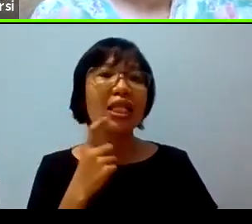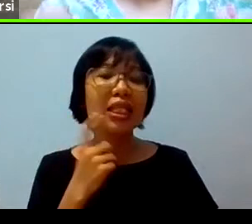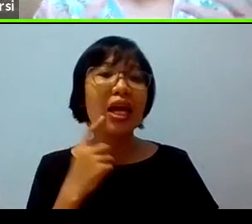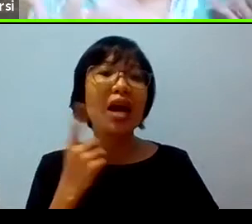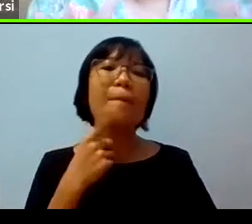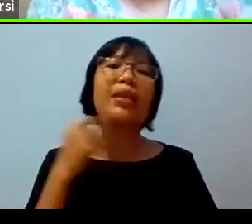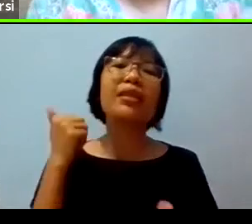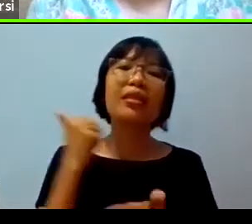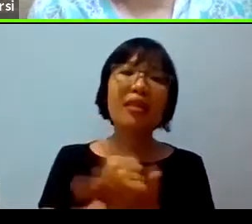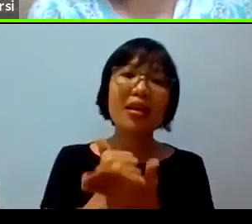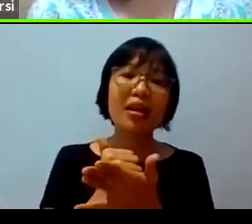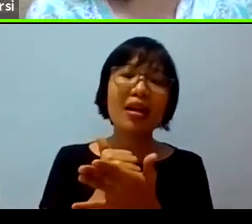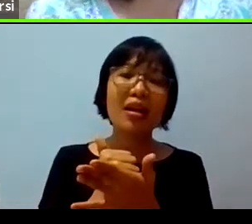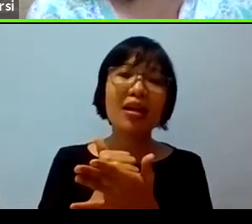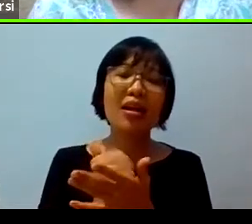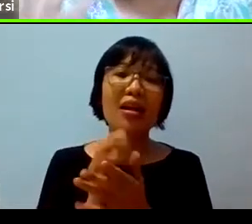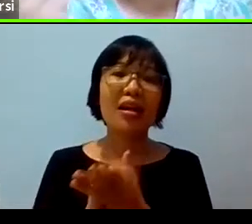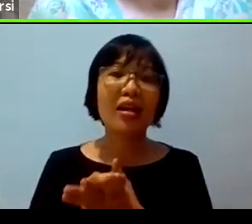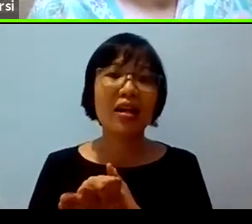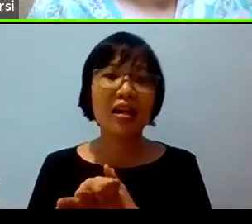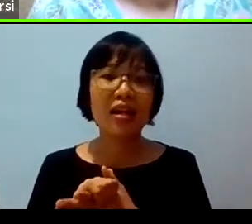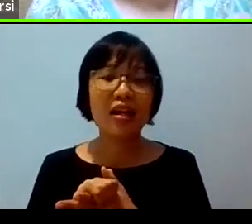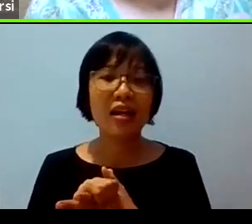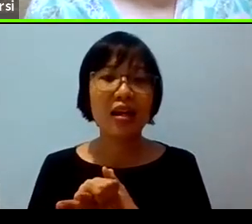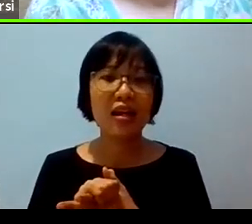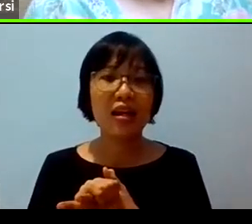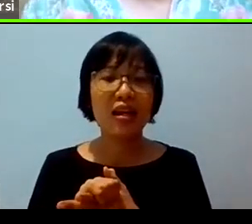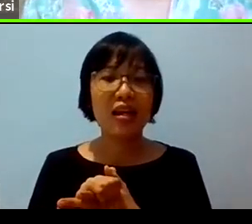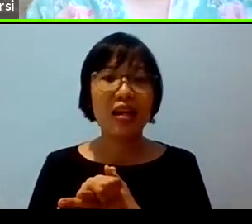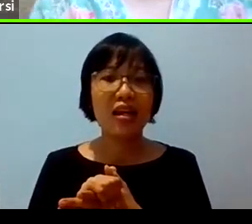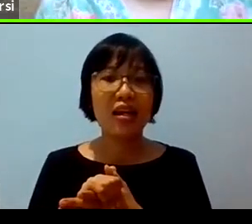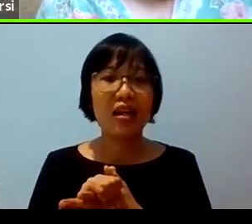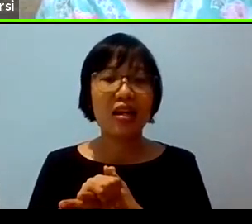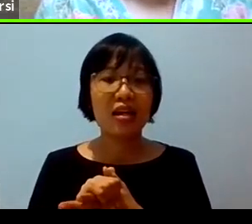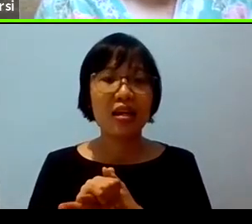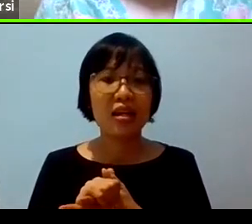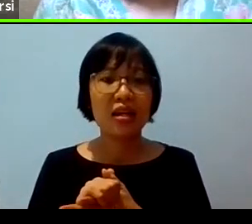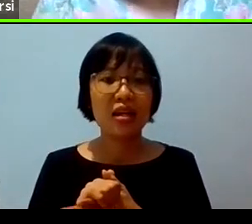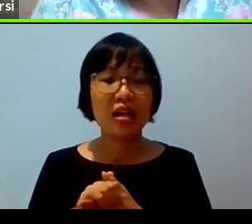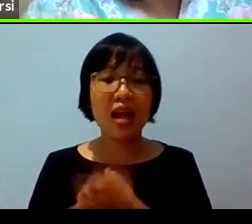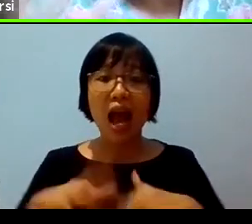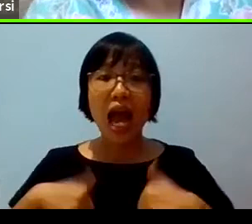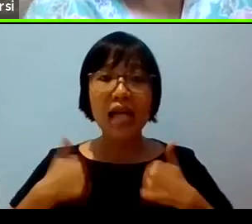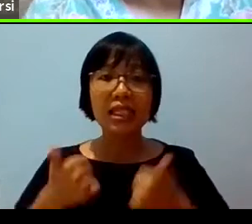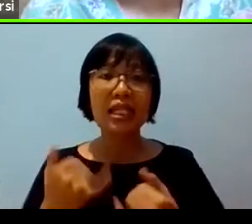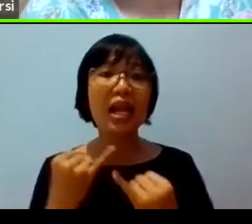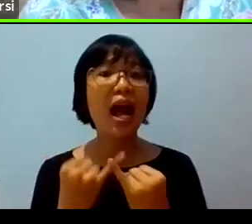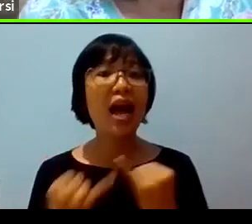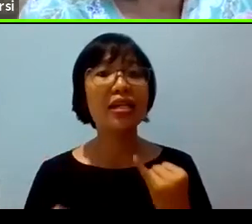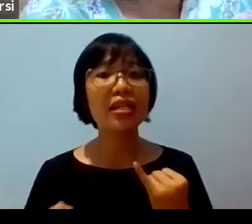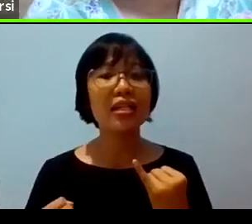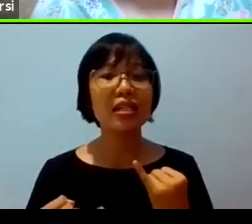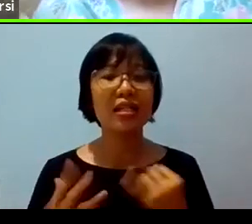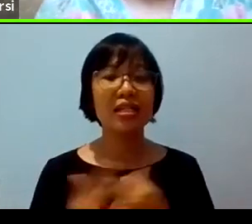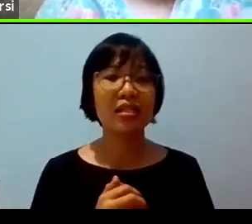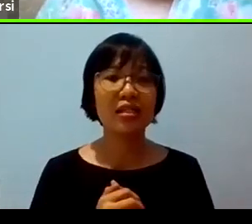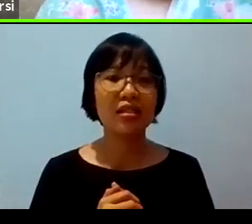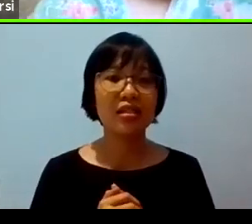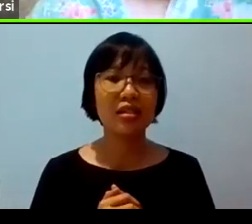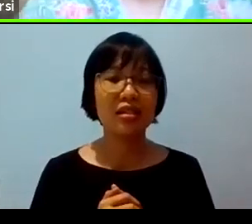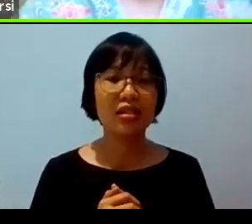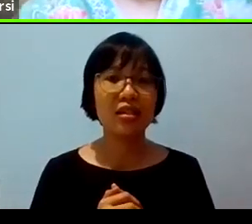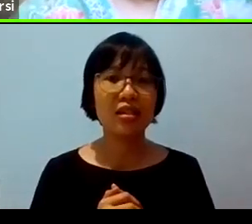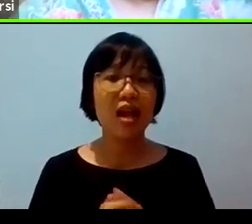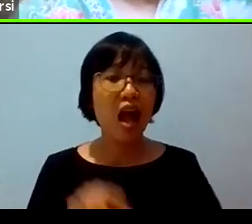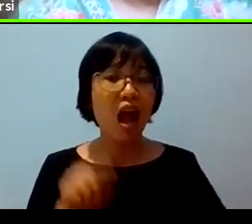mengukurnya. Dan dari akademisinya juga tidak timbul keinginan untuk mengukur. Apa sih yang sudah berubah kalau saya